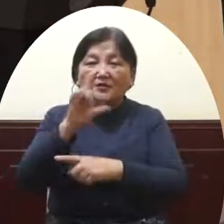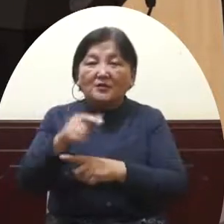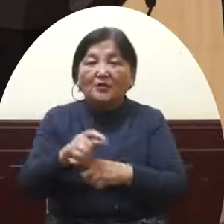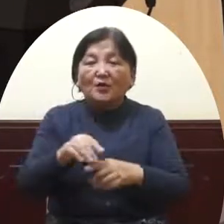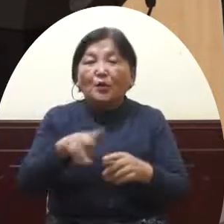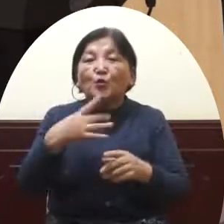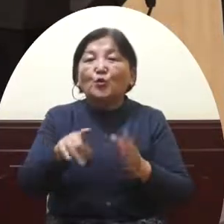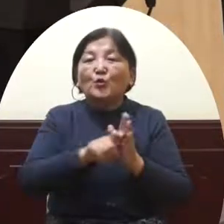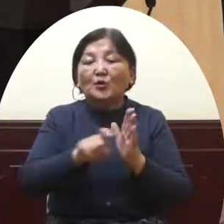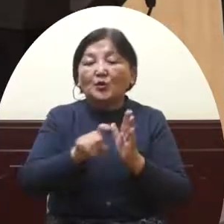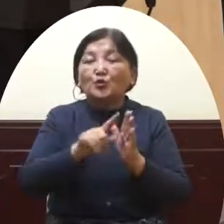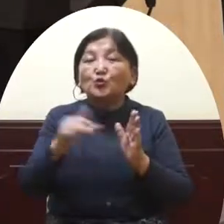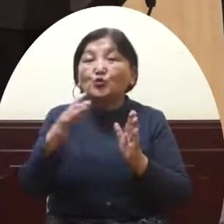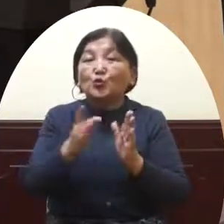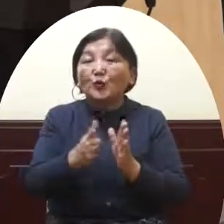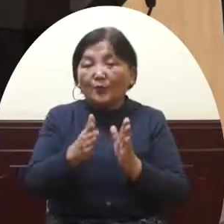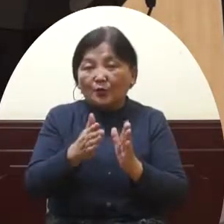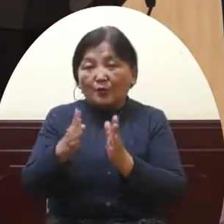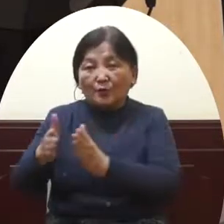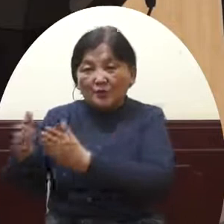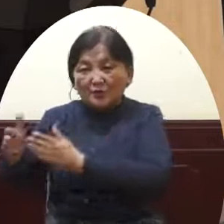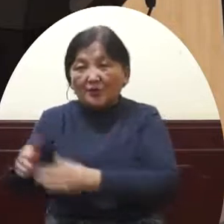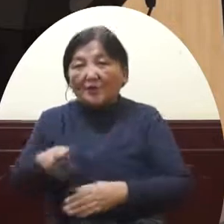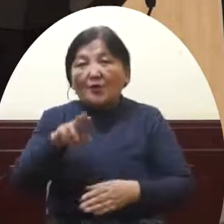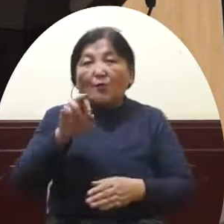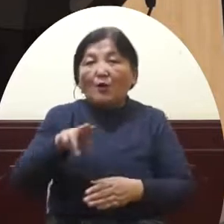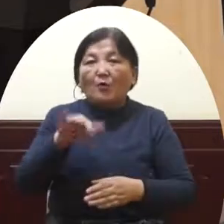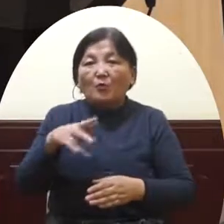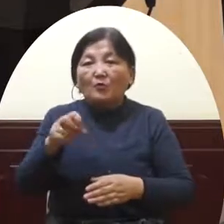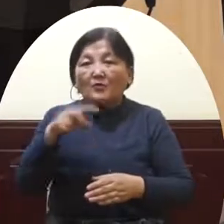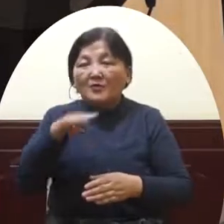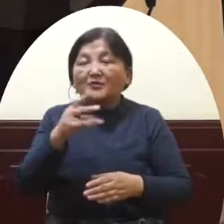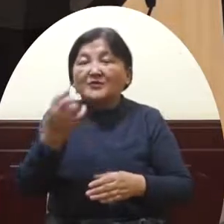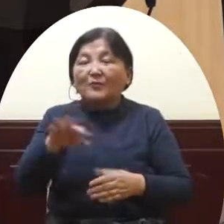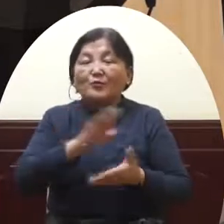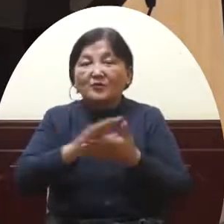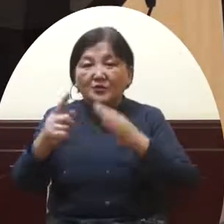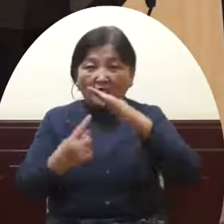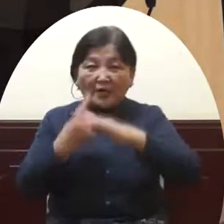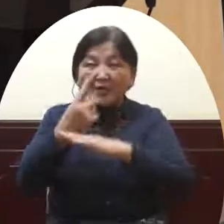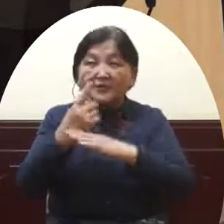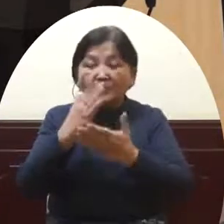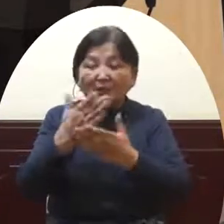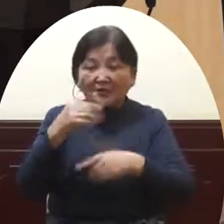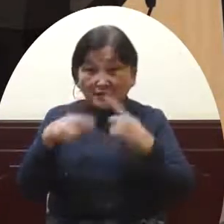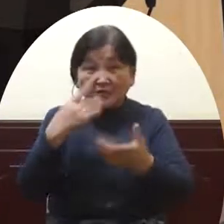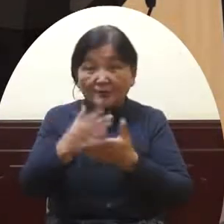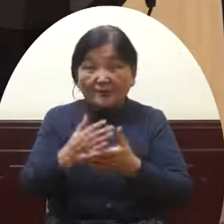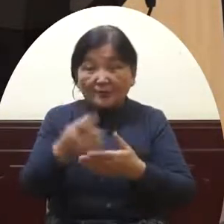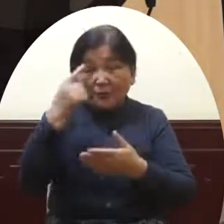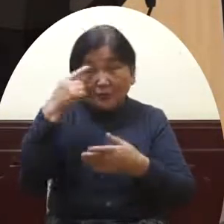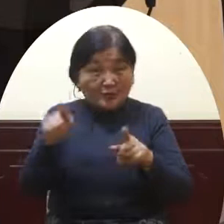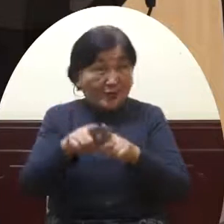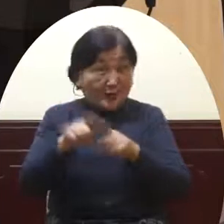хугацааны улс төрийн намууд хүртэл гарч ирж байна. Энийг бид нэр популист намууд гэж одоо Германд болон Европын орнуудад хэлж байна. Тэгээ ийм намууд ч гэсэн манад